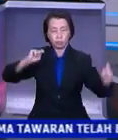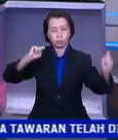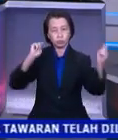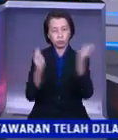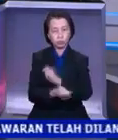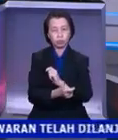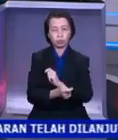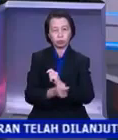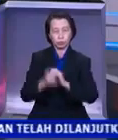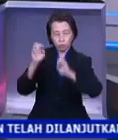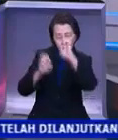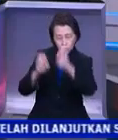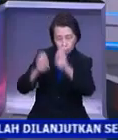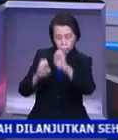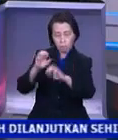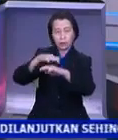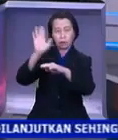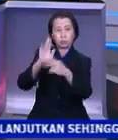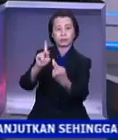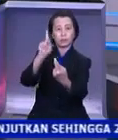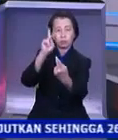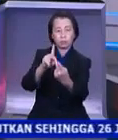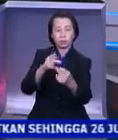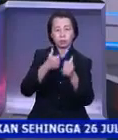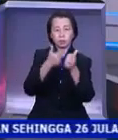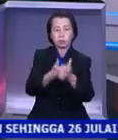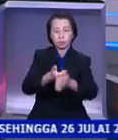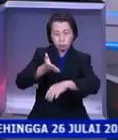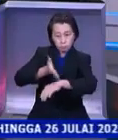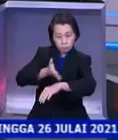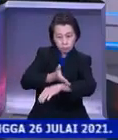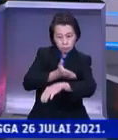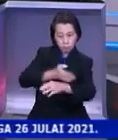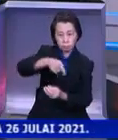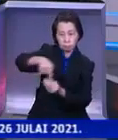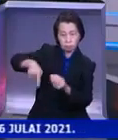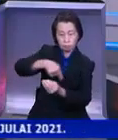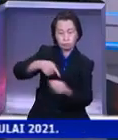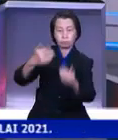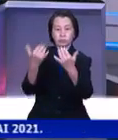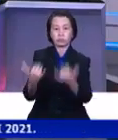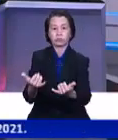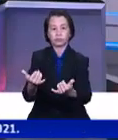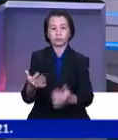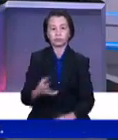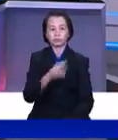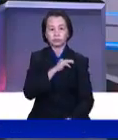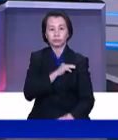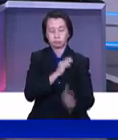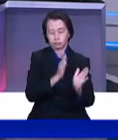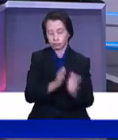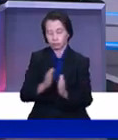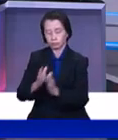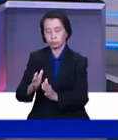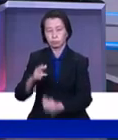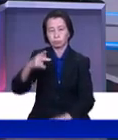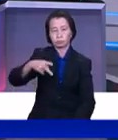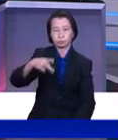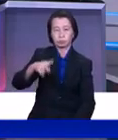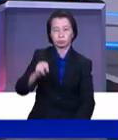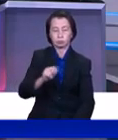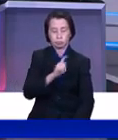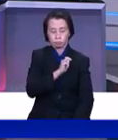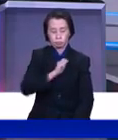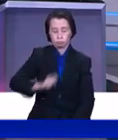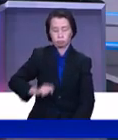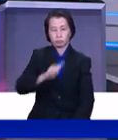dengan nilai ambang yang lebih sesuai mengikut perkembangan dan situasi semasa negara. Menteri Penyelaras Pelan Pemulihan Negara Tengku